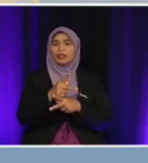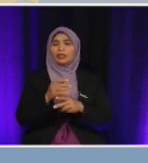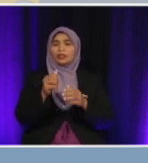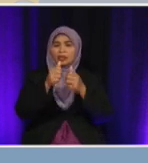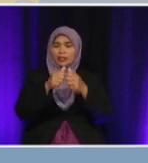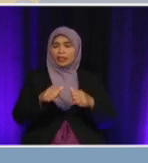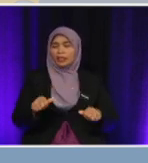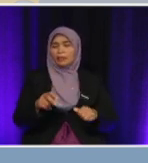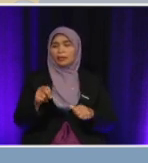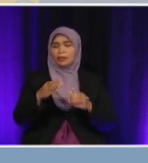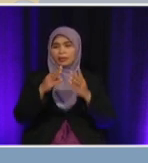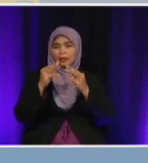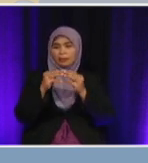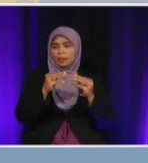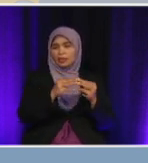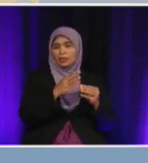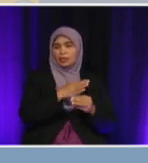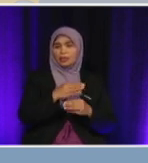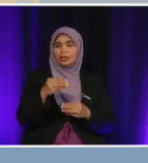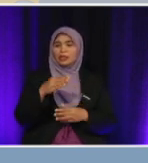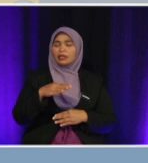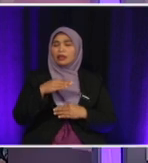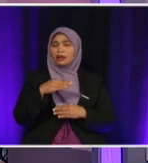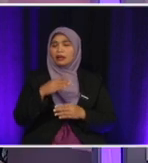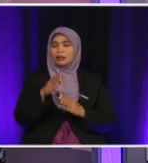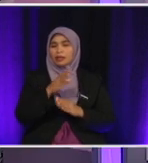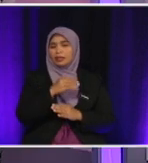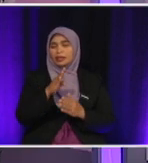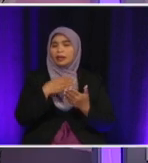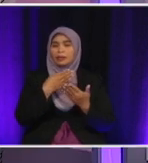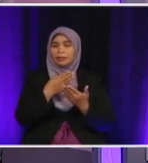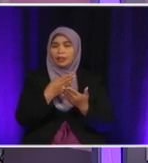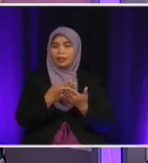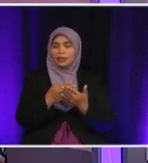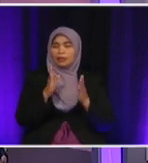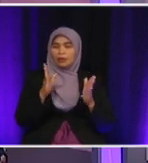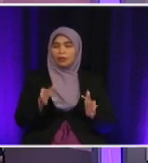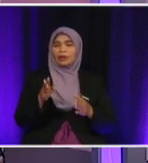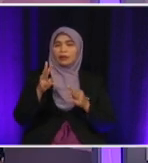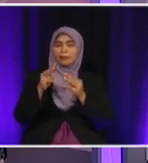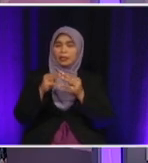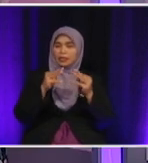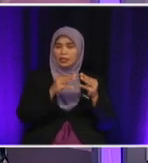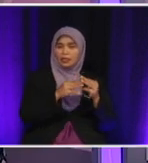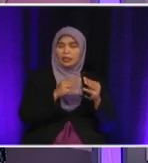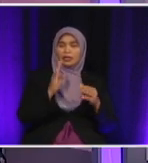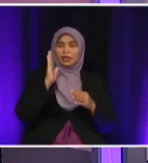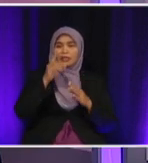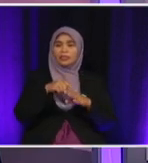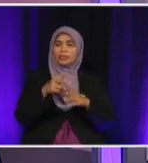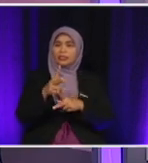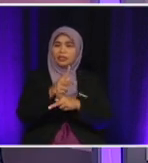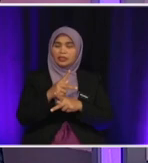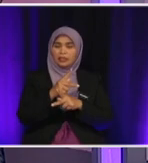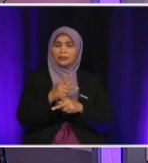dan hak dan kebajikan warga Madinah akan dijaga kalau kita lihat kedua-dua aspek ini yang